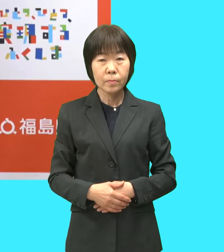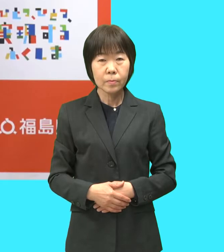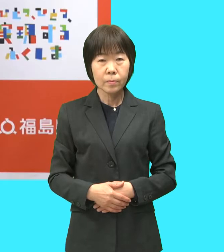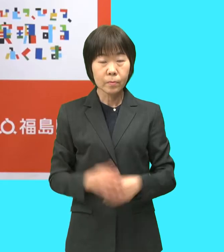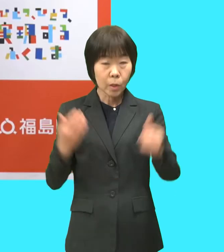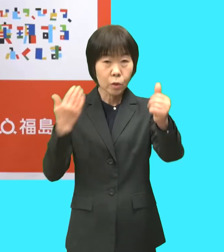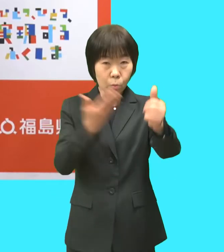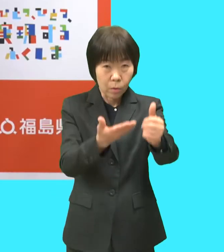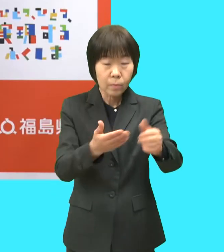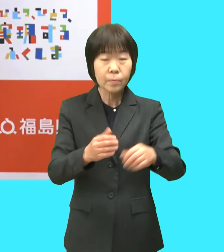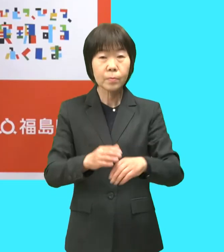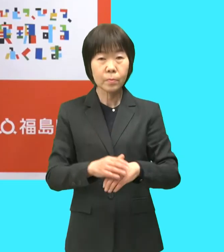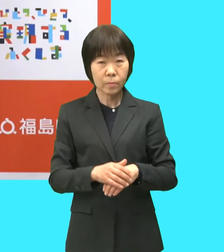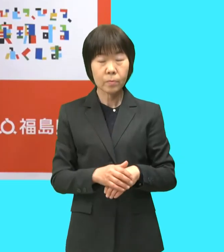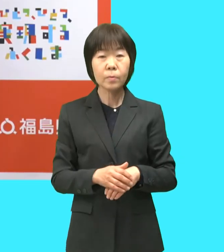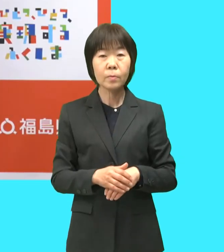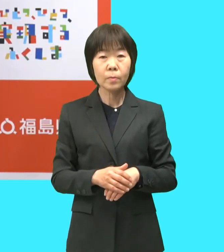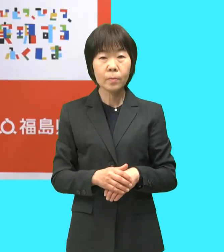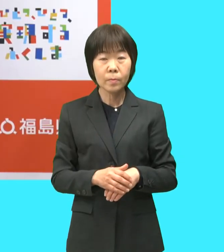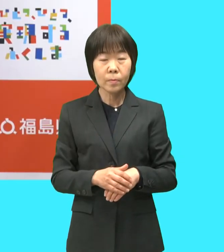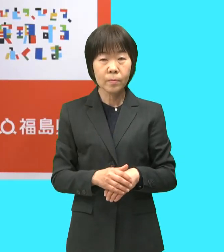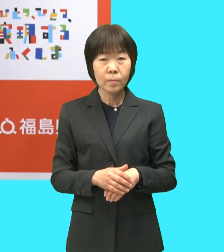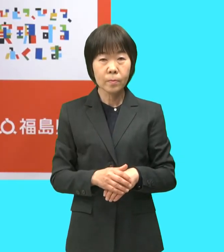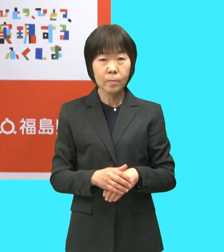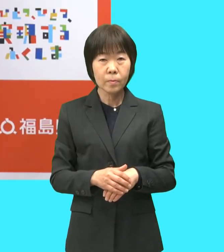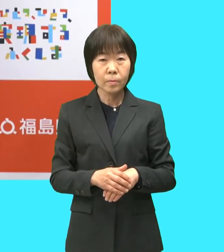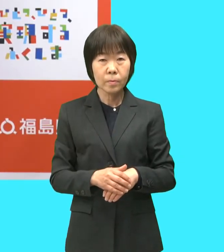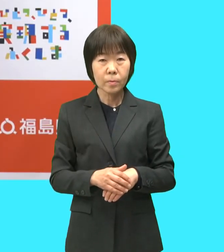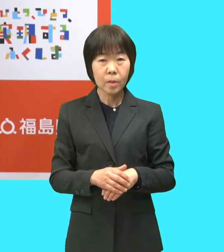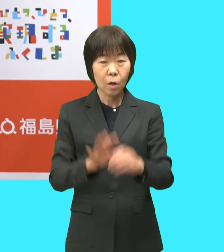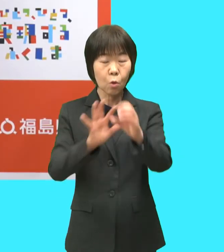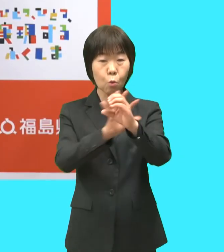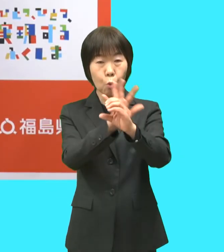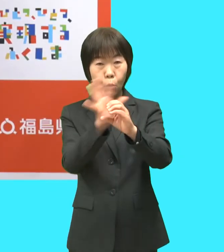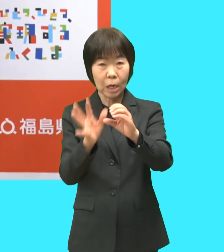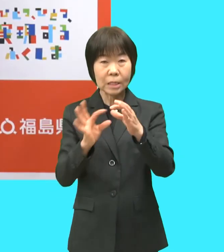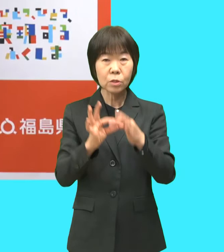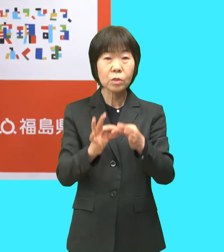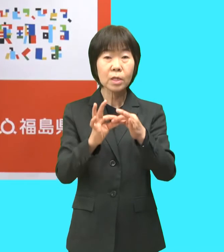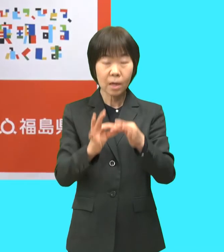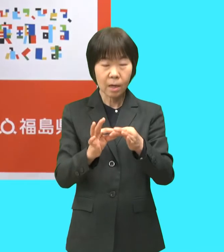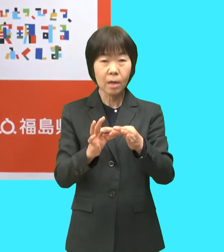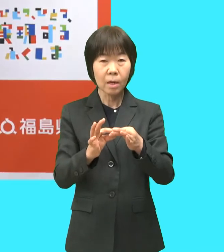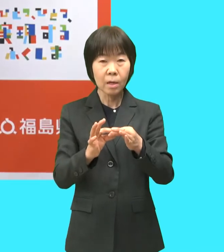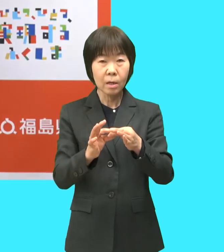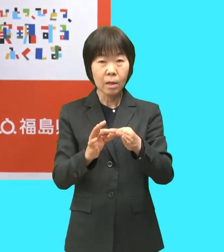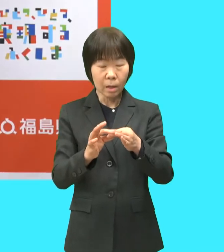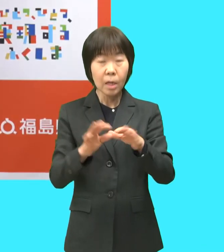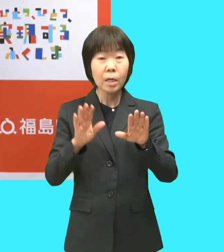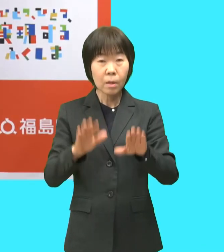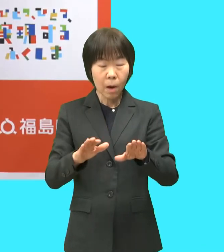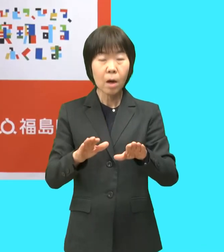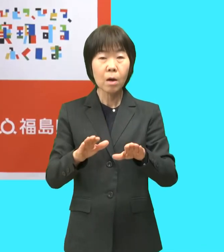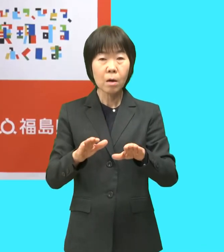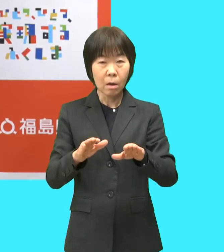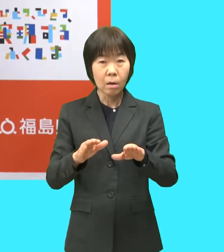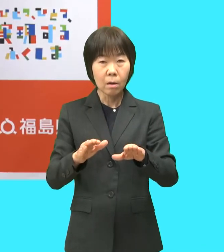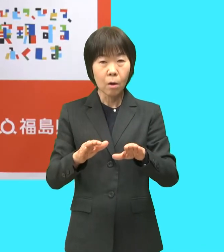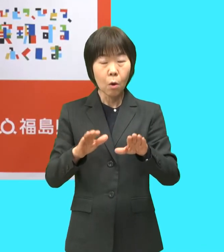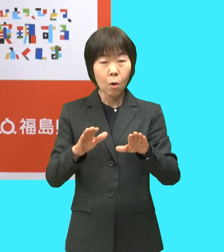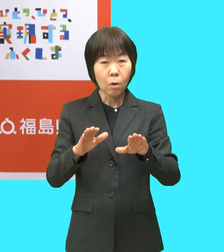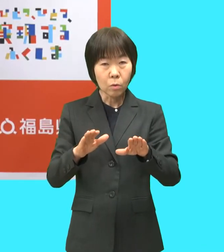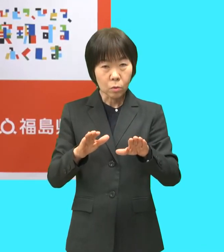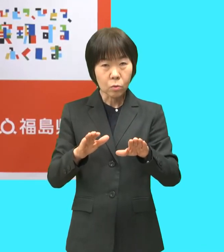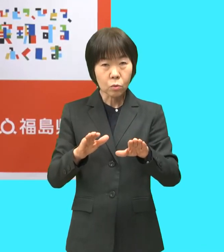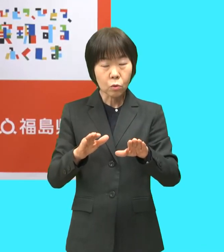福島民放佐藤と申します。よろしくお願いします。 よろしくお願いします。 すみません、またコロナに戻ってしまうんですけれども、はい、今ほど知事今日段階